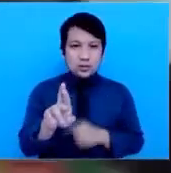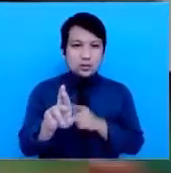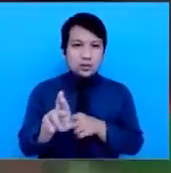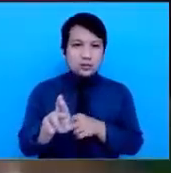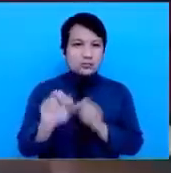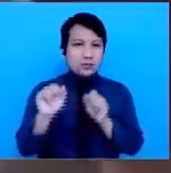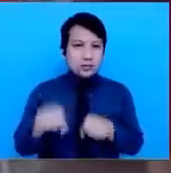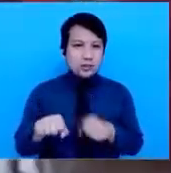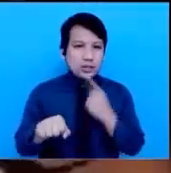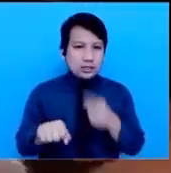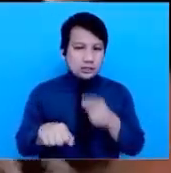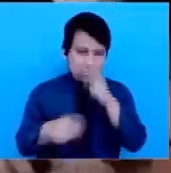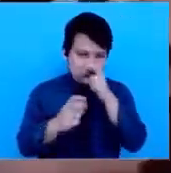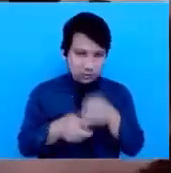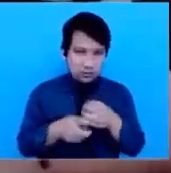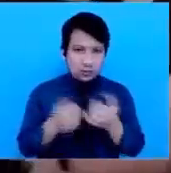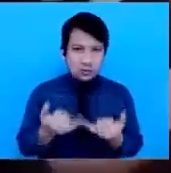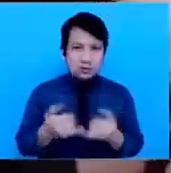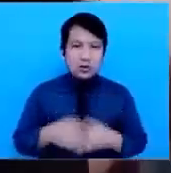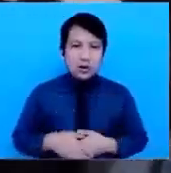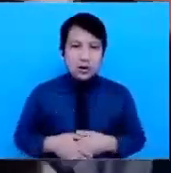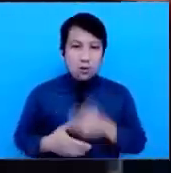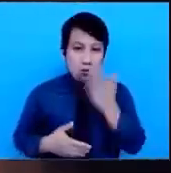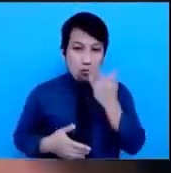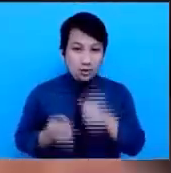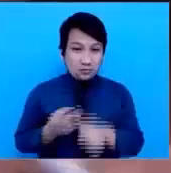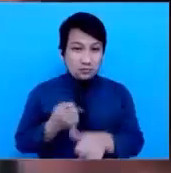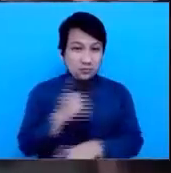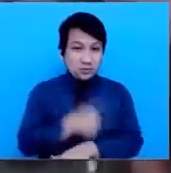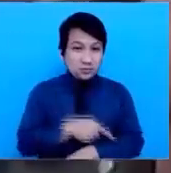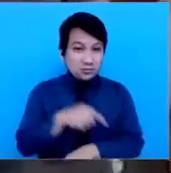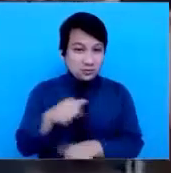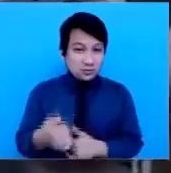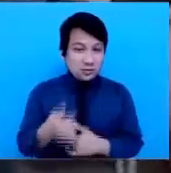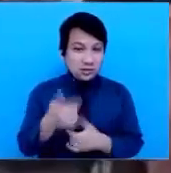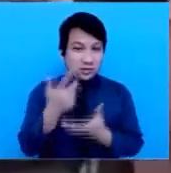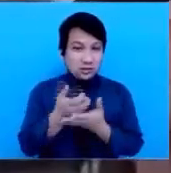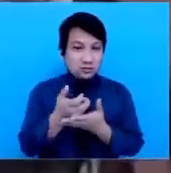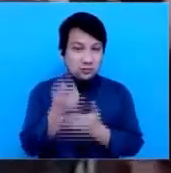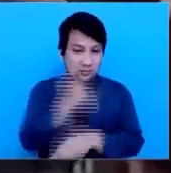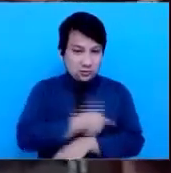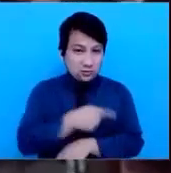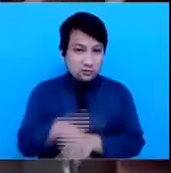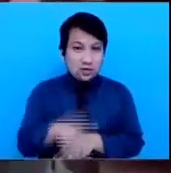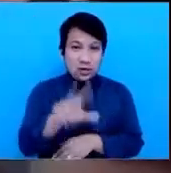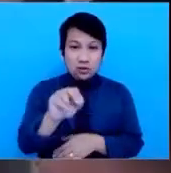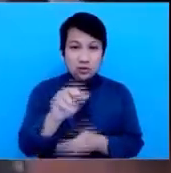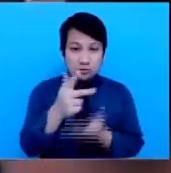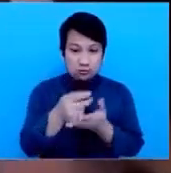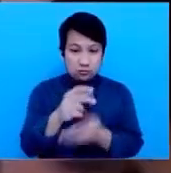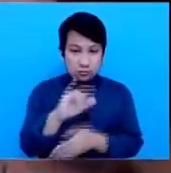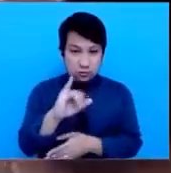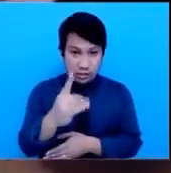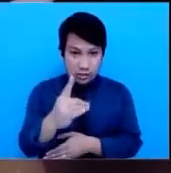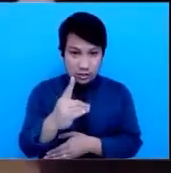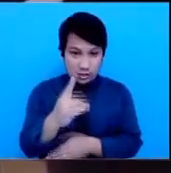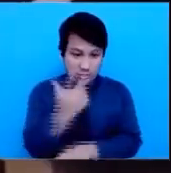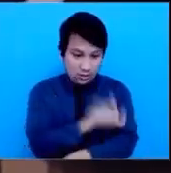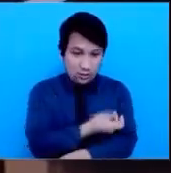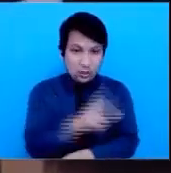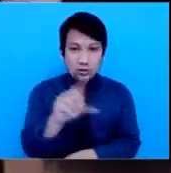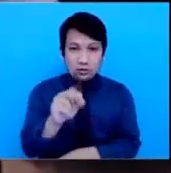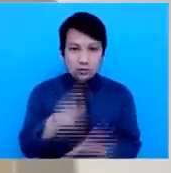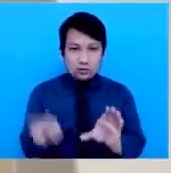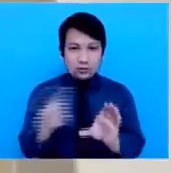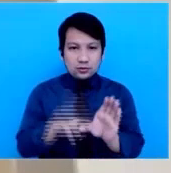sila magiging mahigpit. Unang araw pa lang naman daw kasi ng full implementation ng no vaccine, no ride policy.